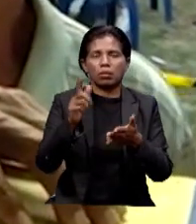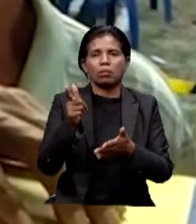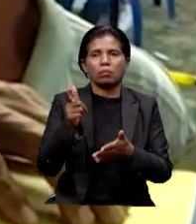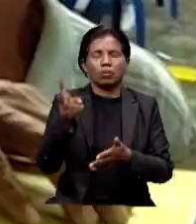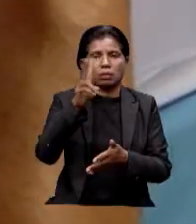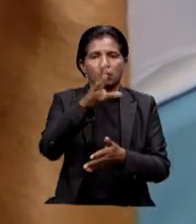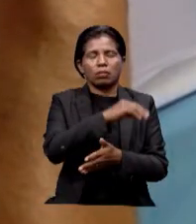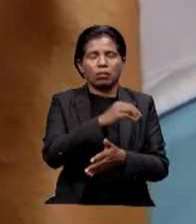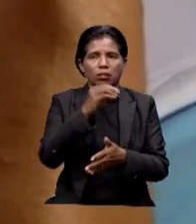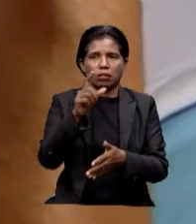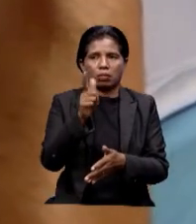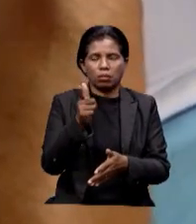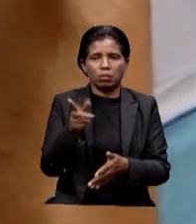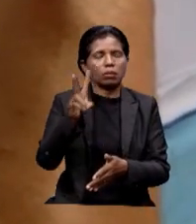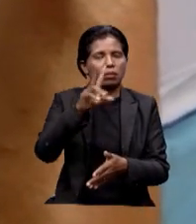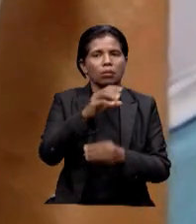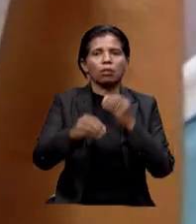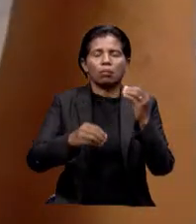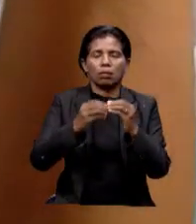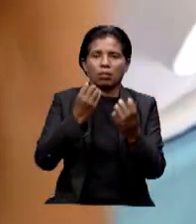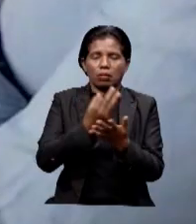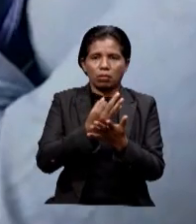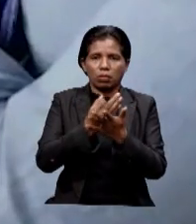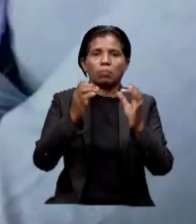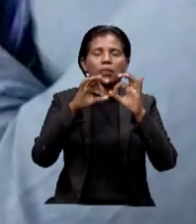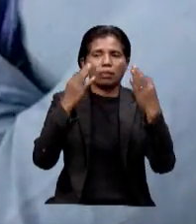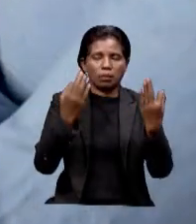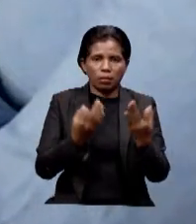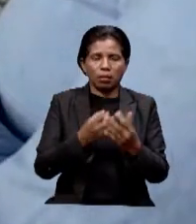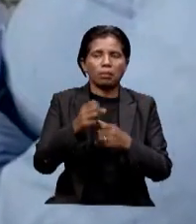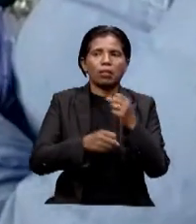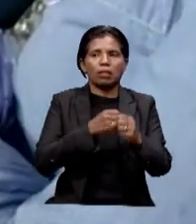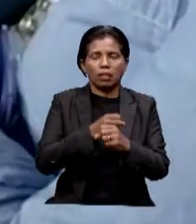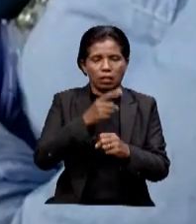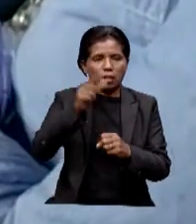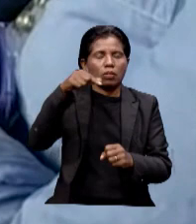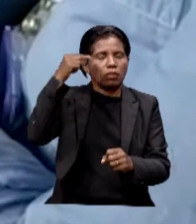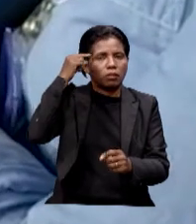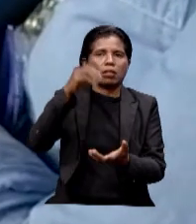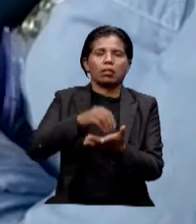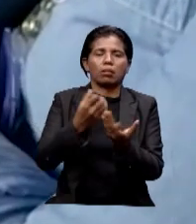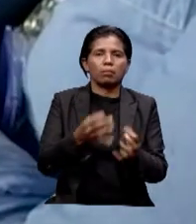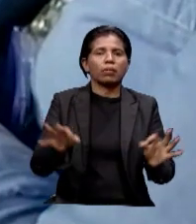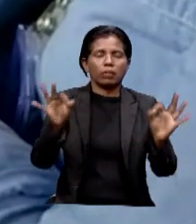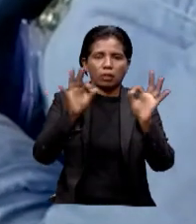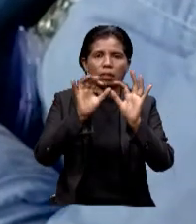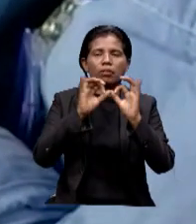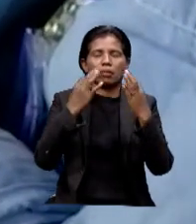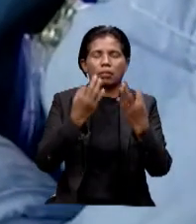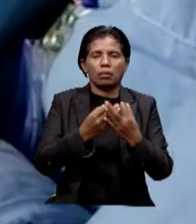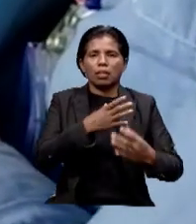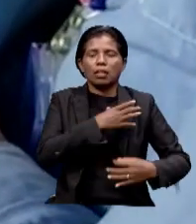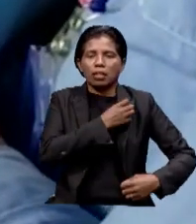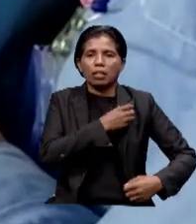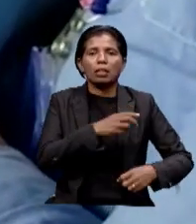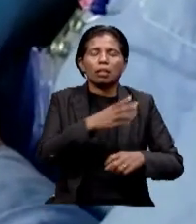rihu 2900 kono ba subsidio ba umaka en fin do ano ne be governo tau prioridade liu ba familia ke bit like no